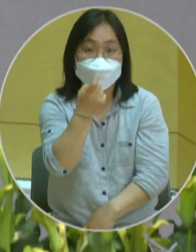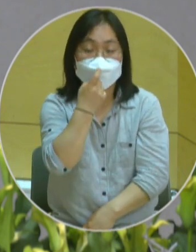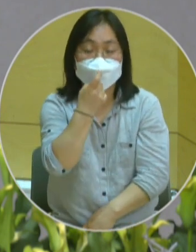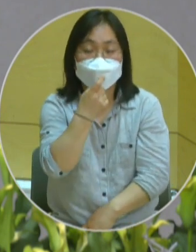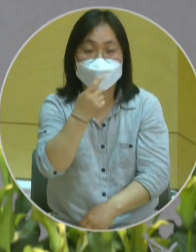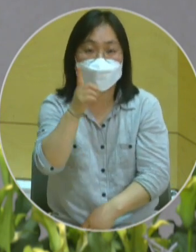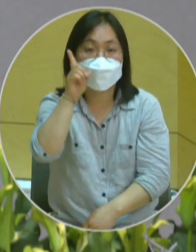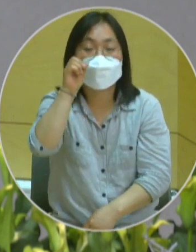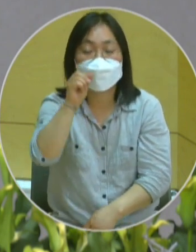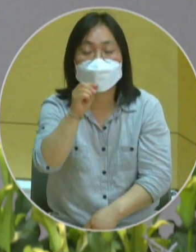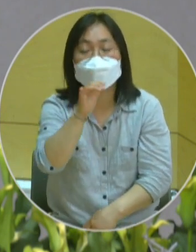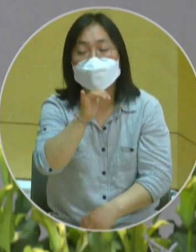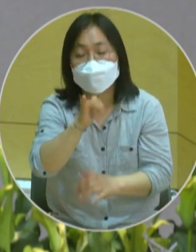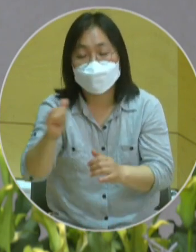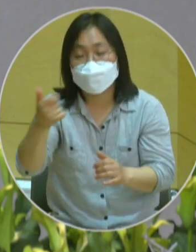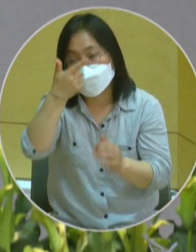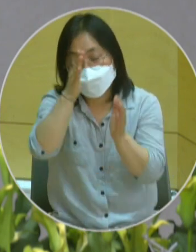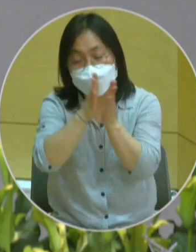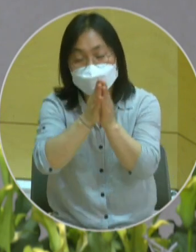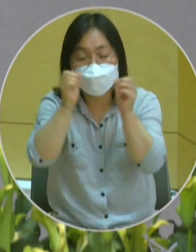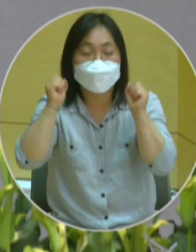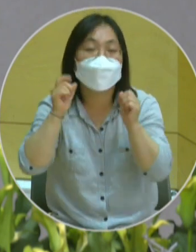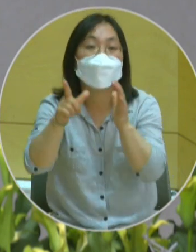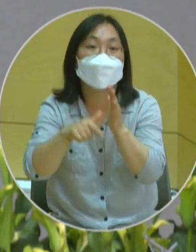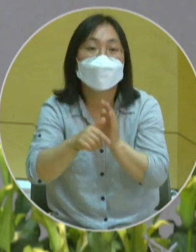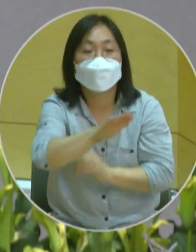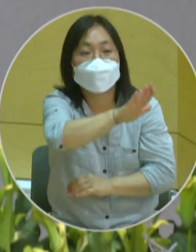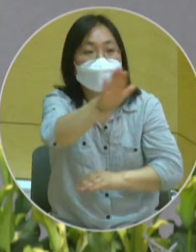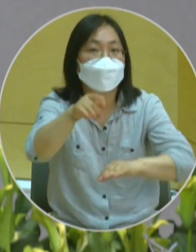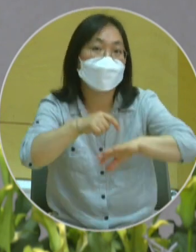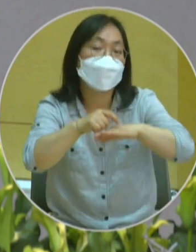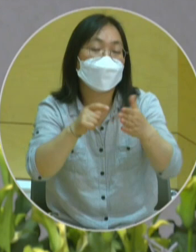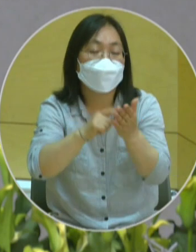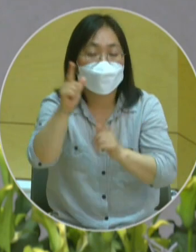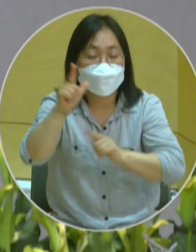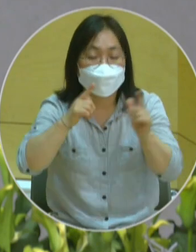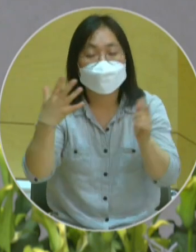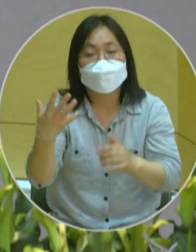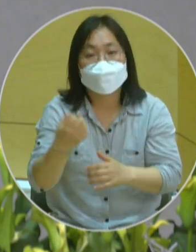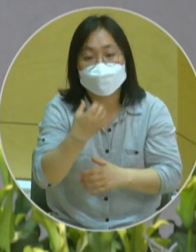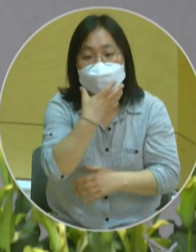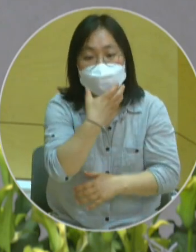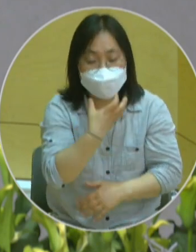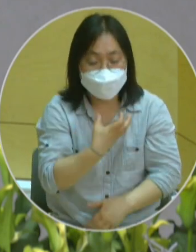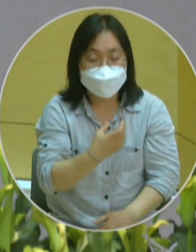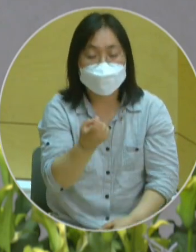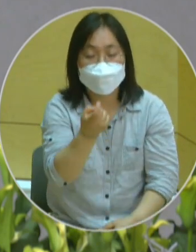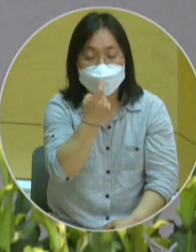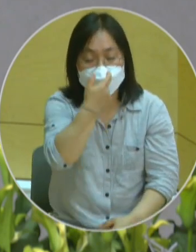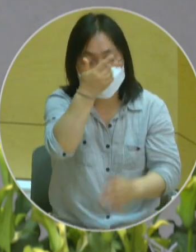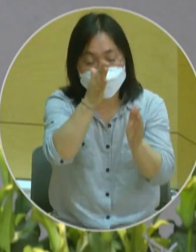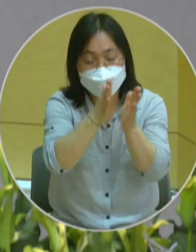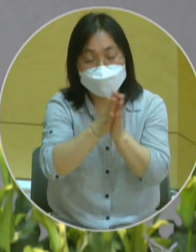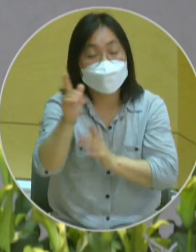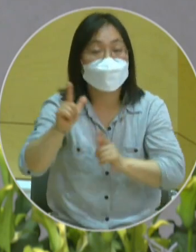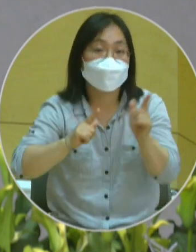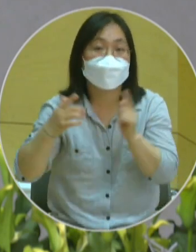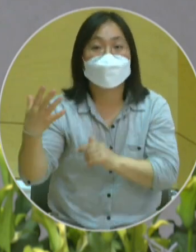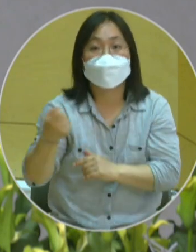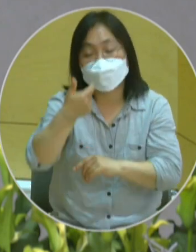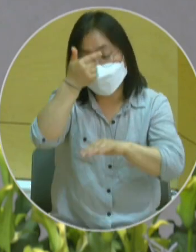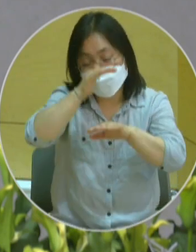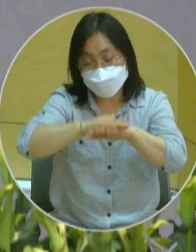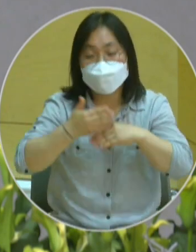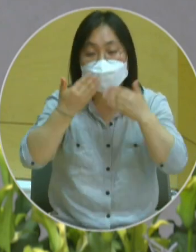우리 1만 명 기도운동할 때에 여러분들이 그런 마음과 자세를 가지고 아브라함에게서 배운 기도의 자세를 가지고